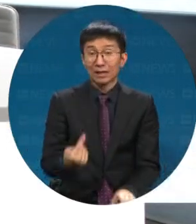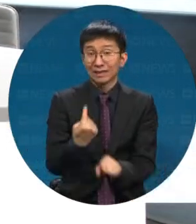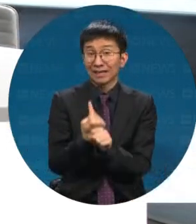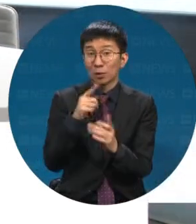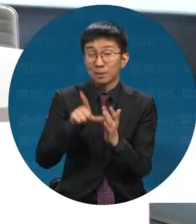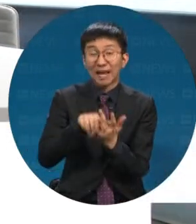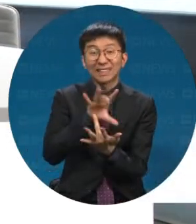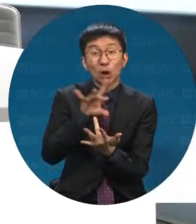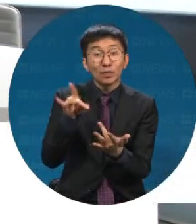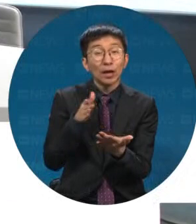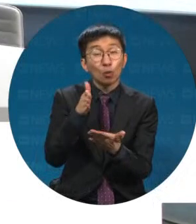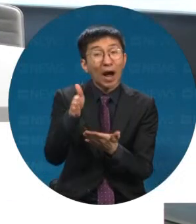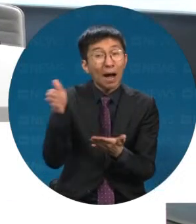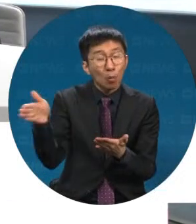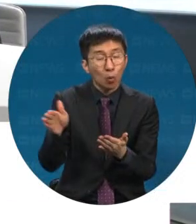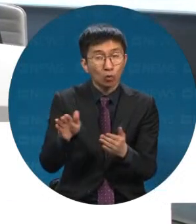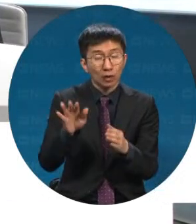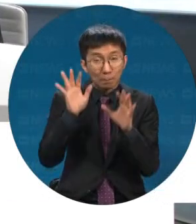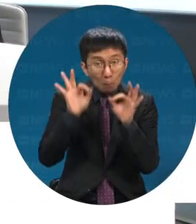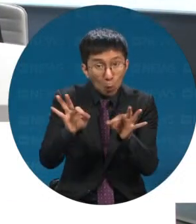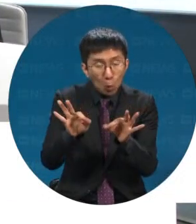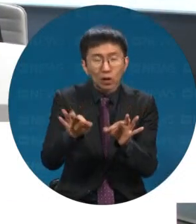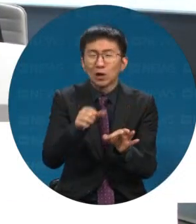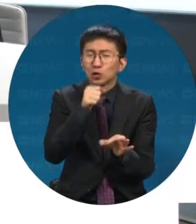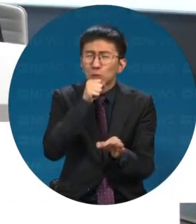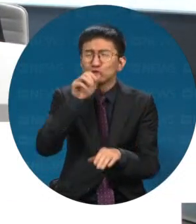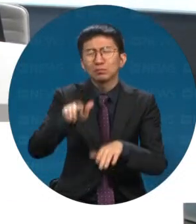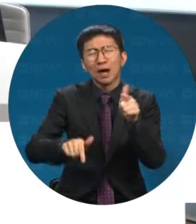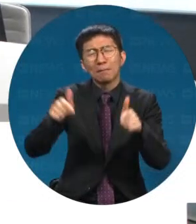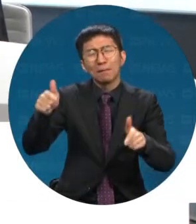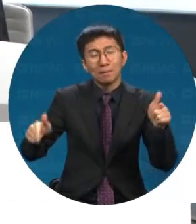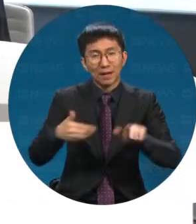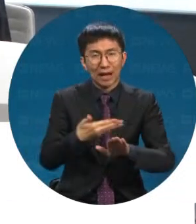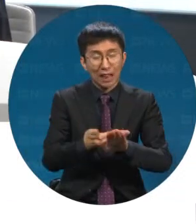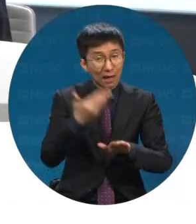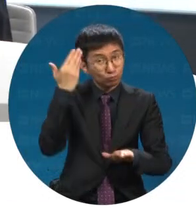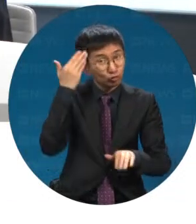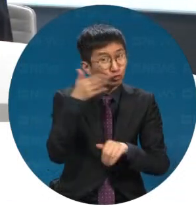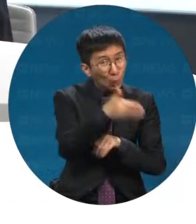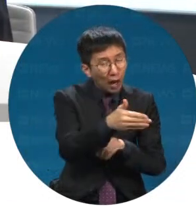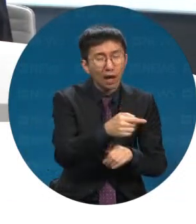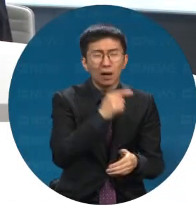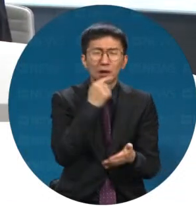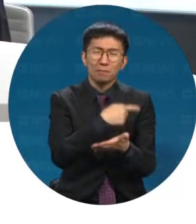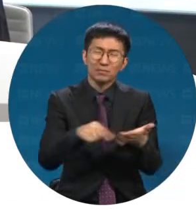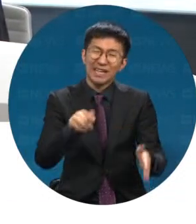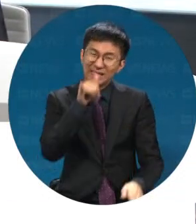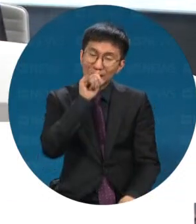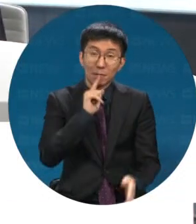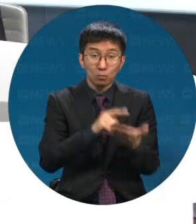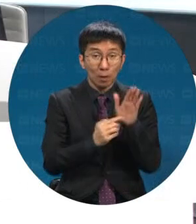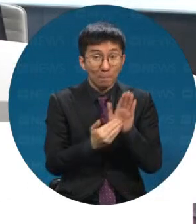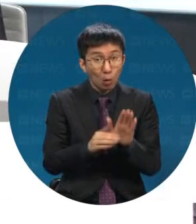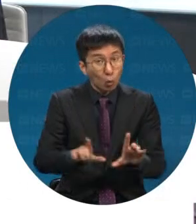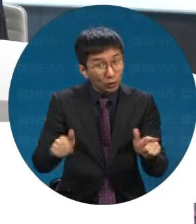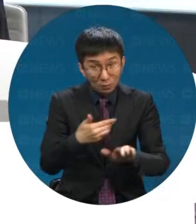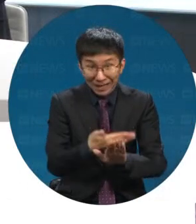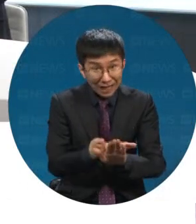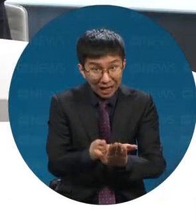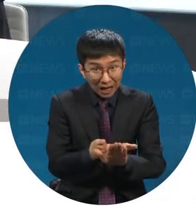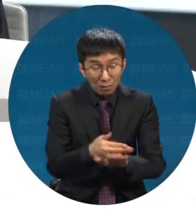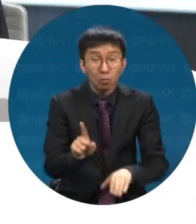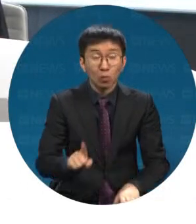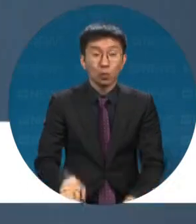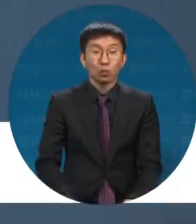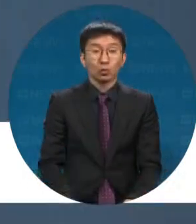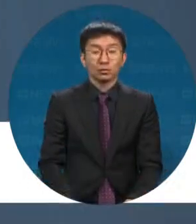점수 격차가 너무 커서 이 인문계 수험생들이 너무 불리하다 이런 비판이 많았는데요. 올해는 상황이 좀 달라질까요? 항상